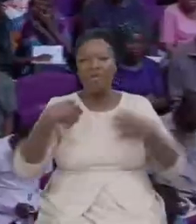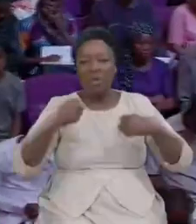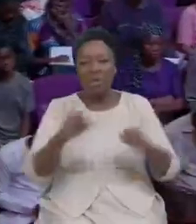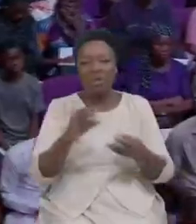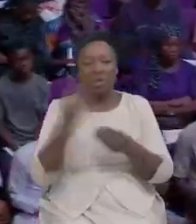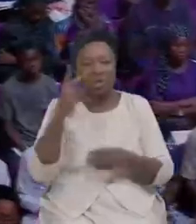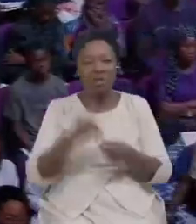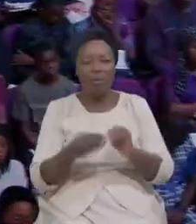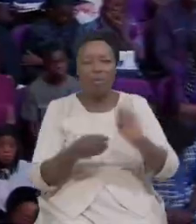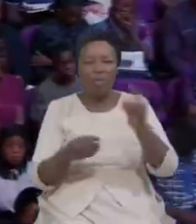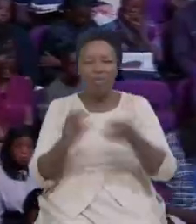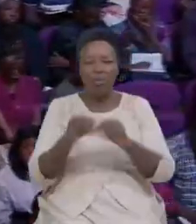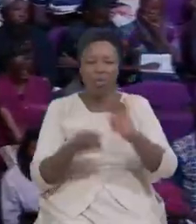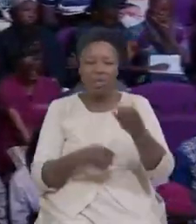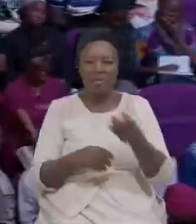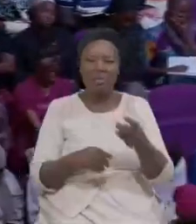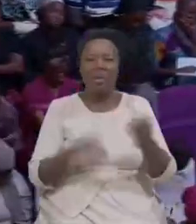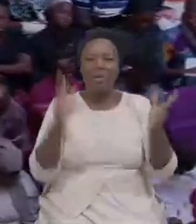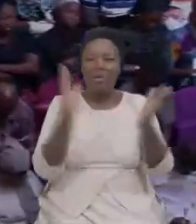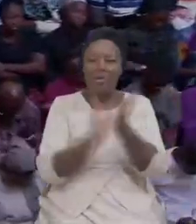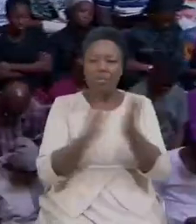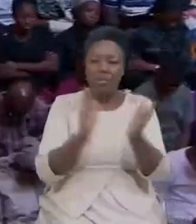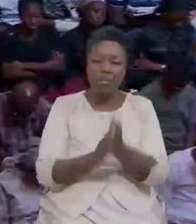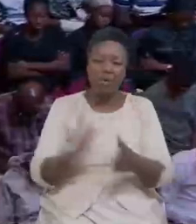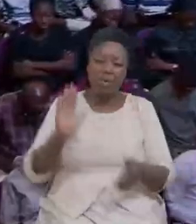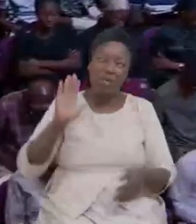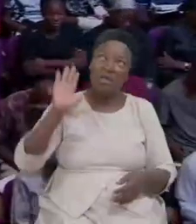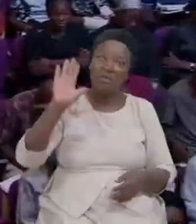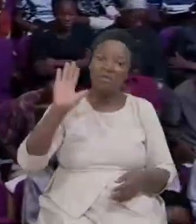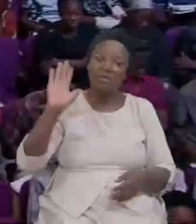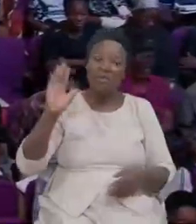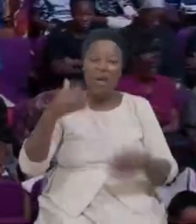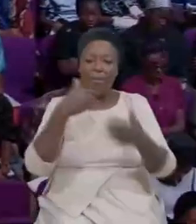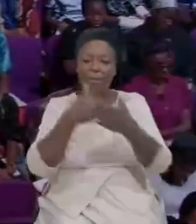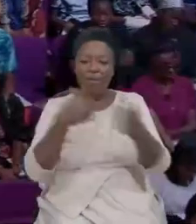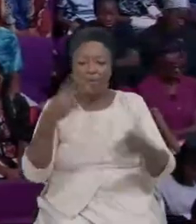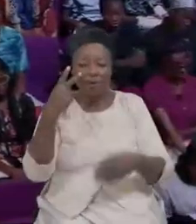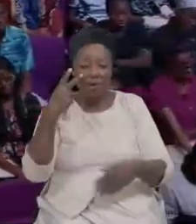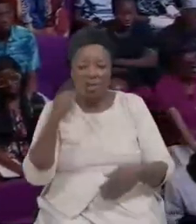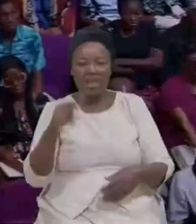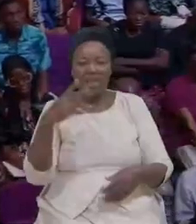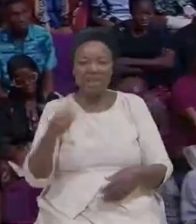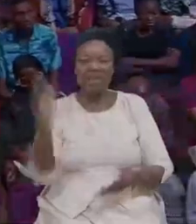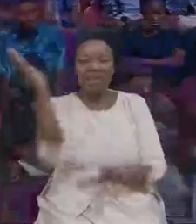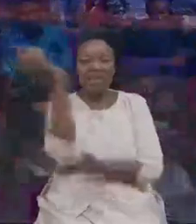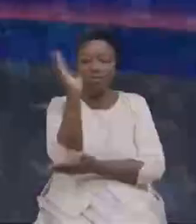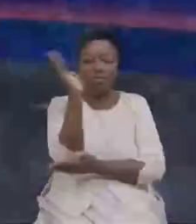loue-le avant de voir l'arbre desséché. L'arbre